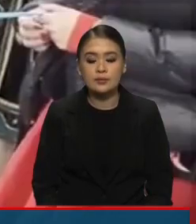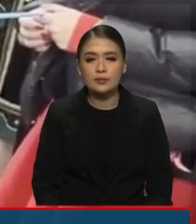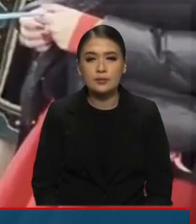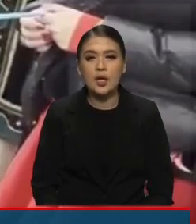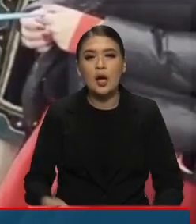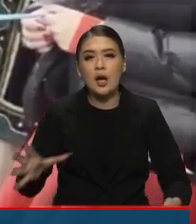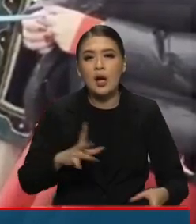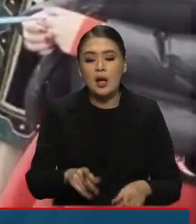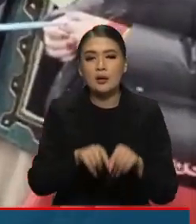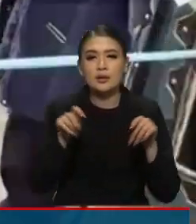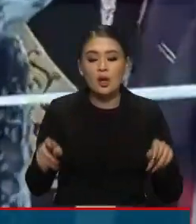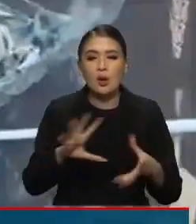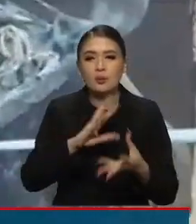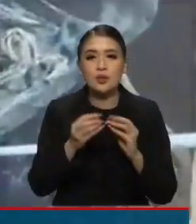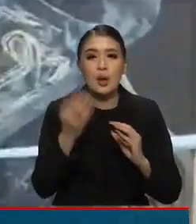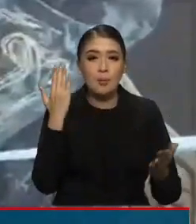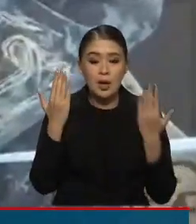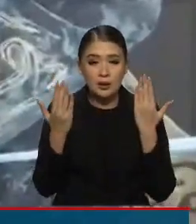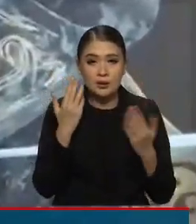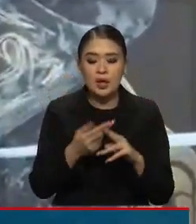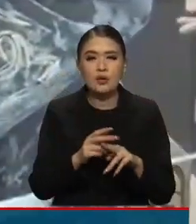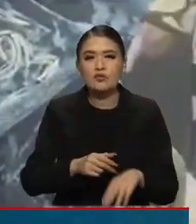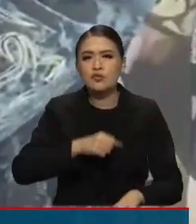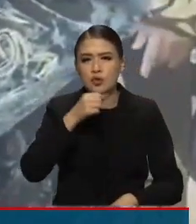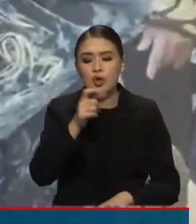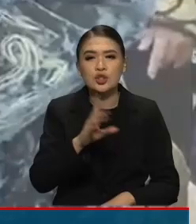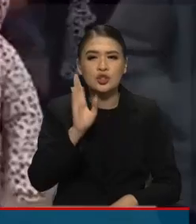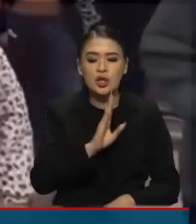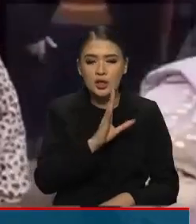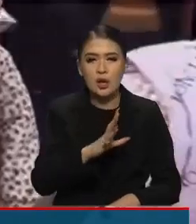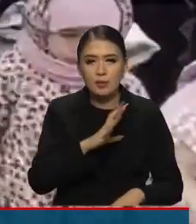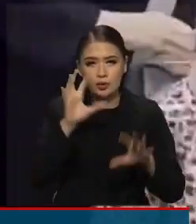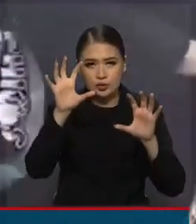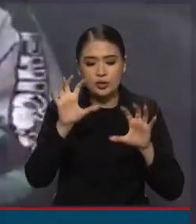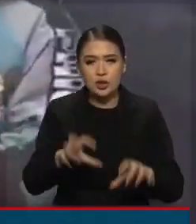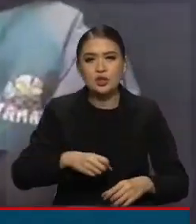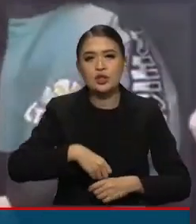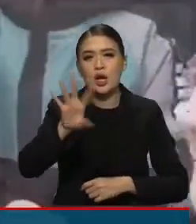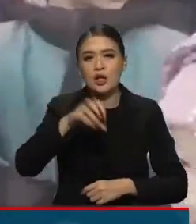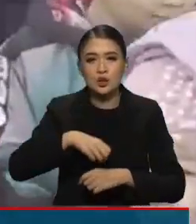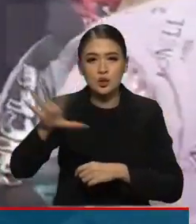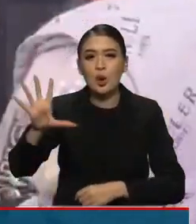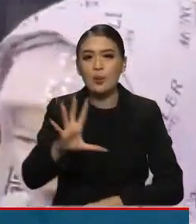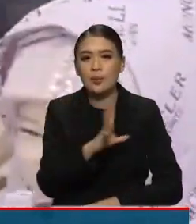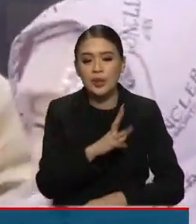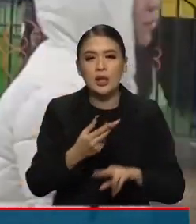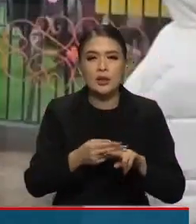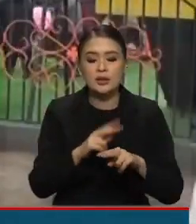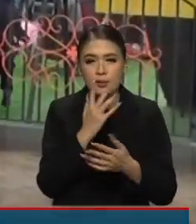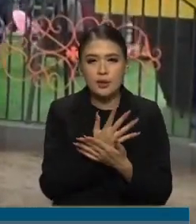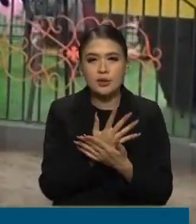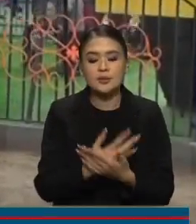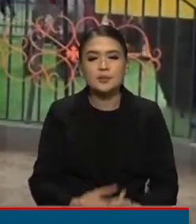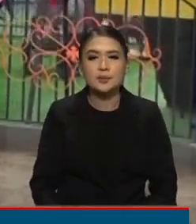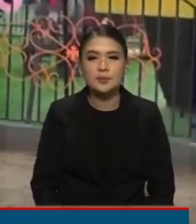Церемонию открытия общественного парка поручили местным старейшинам. Женщины устроили традиционное шашу и придали мероприятию особый колорит.